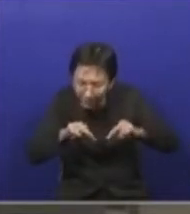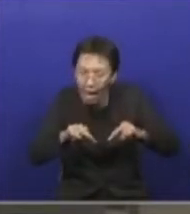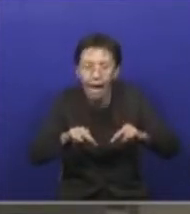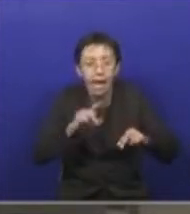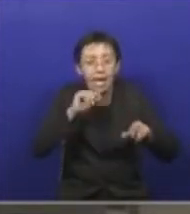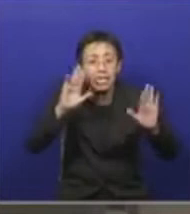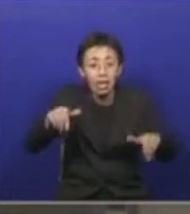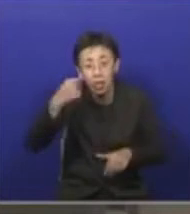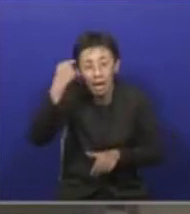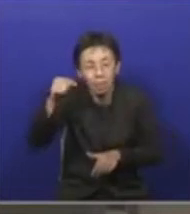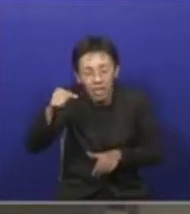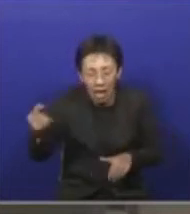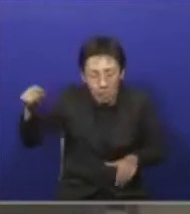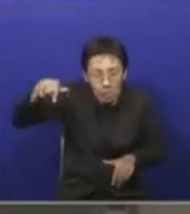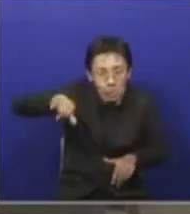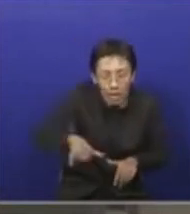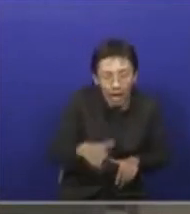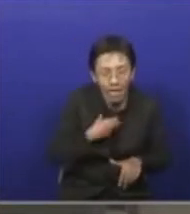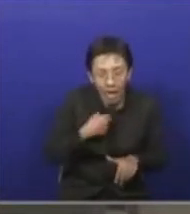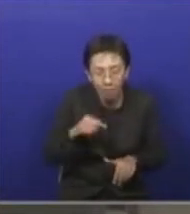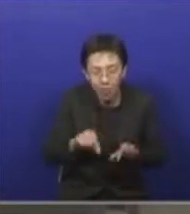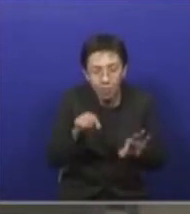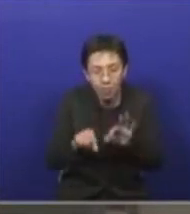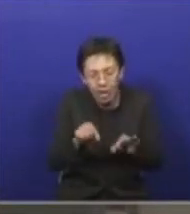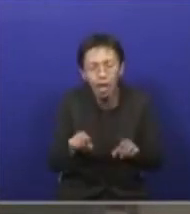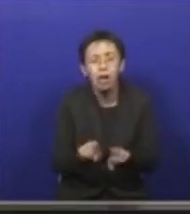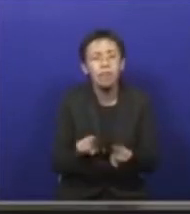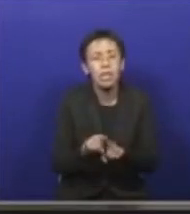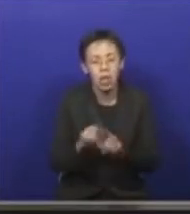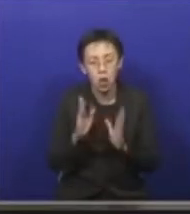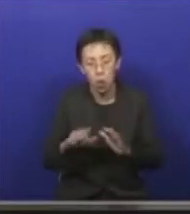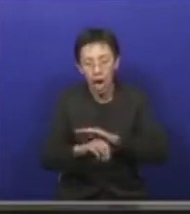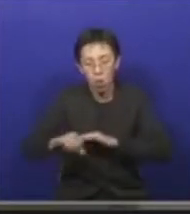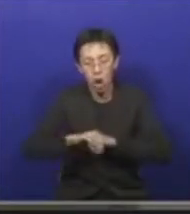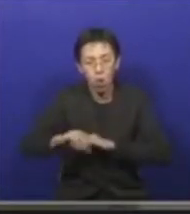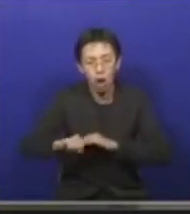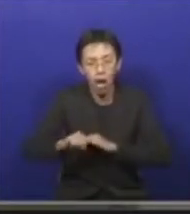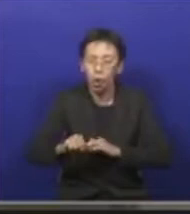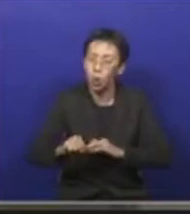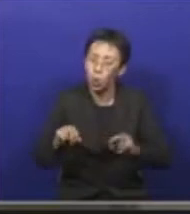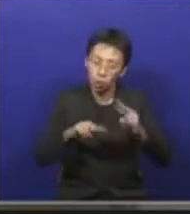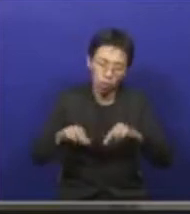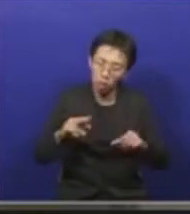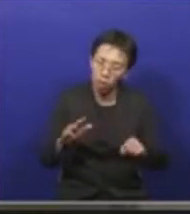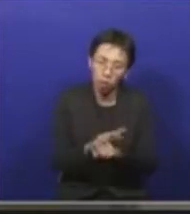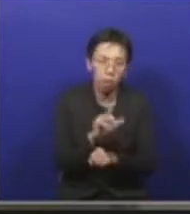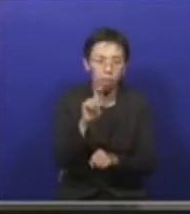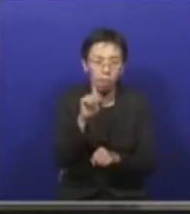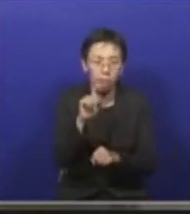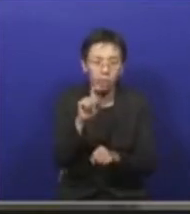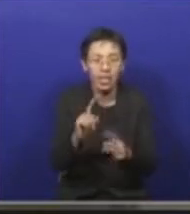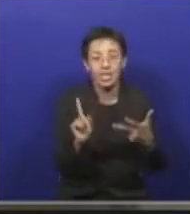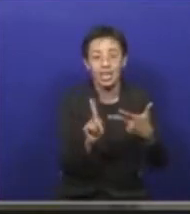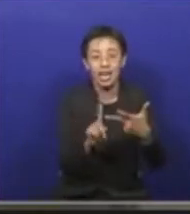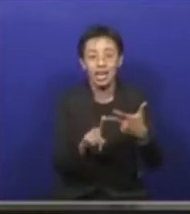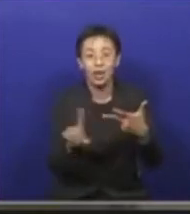าอีแอบนี้ที่มุ่งแต่จะเกาะกินผลประโยชน์บนผืนนาสารีที่เรียกว่าชาติได้อย่างหมดจดเสียทีส่วนน้องก้าว